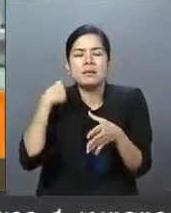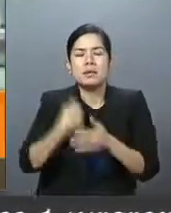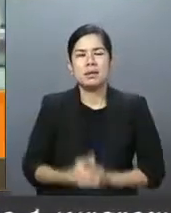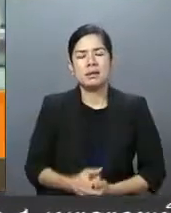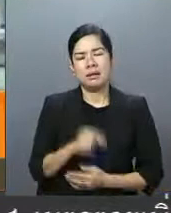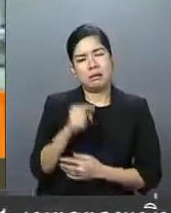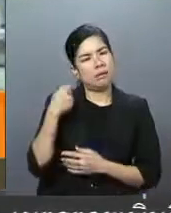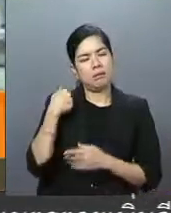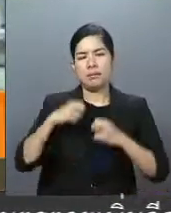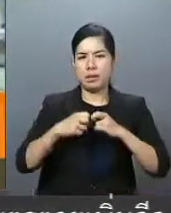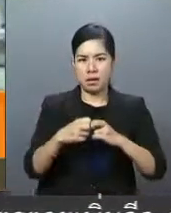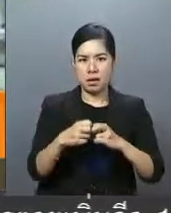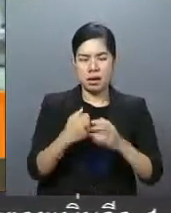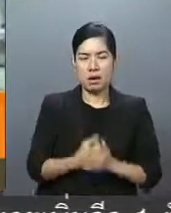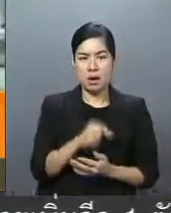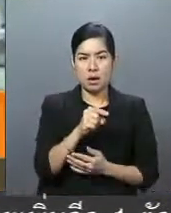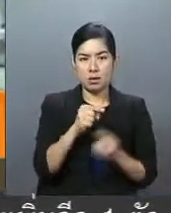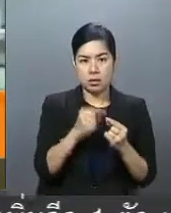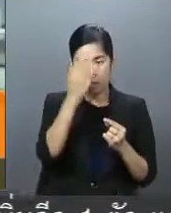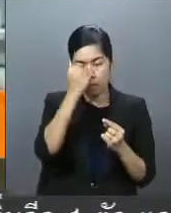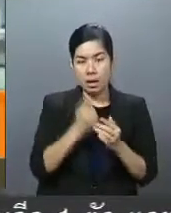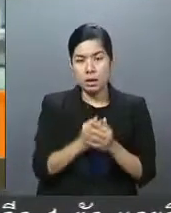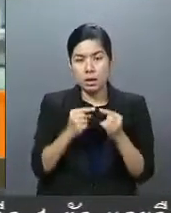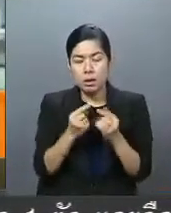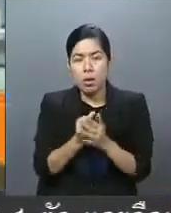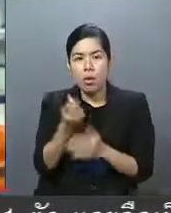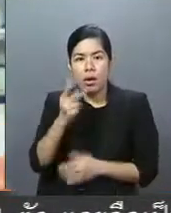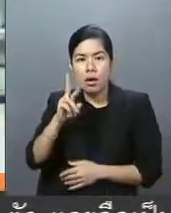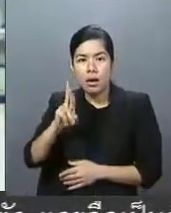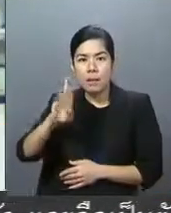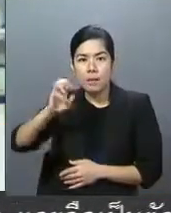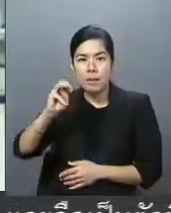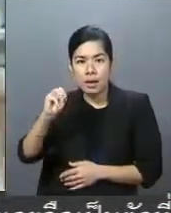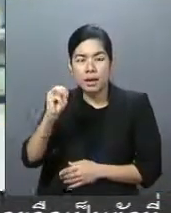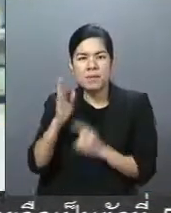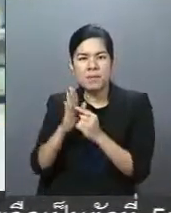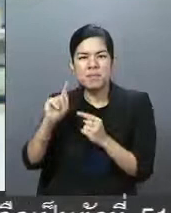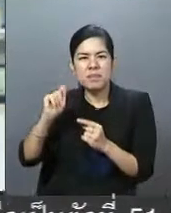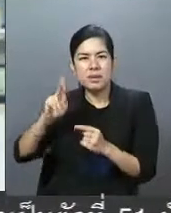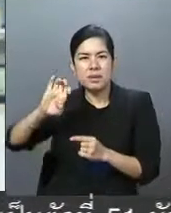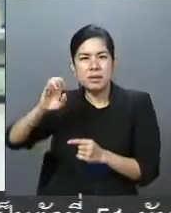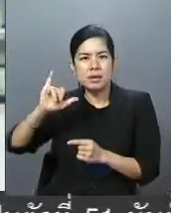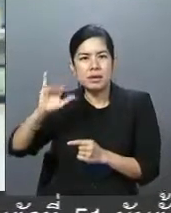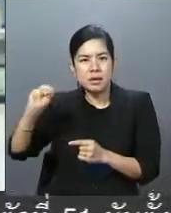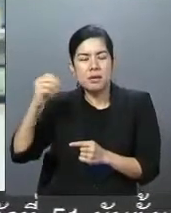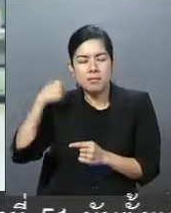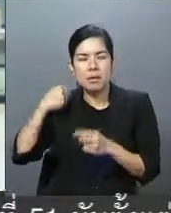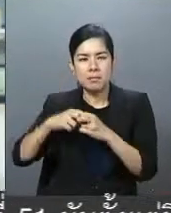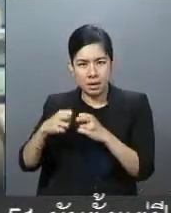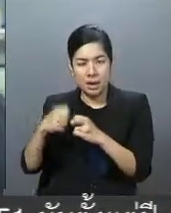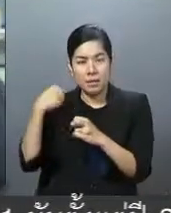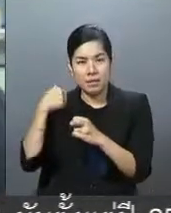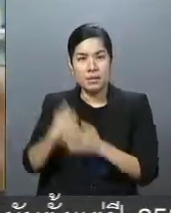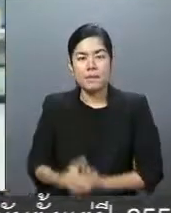มตัวไม่งั้นมันจะไม่มันอร่อยคือครีมเทียมเนี่ยเรียนแบบครีมจริงๆเขาครีมจริงๆก็มีไขมันสูงใช่ไหมครับ